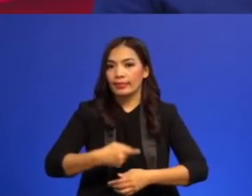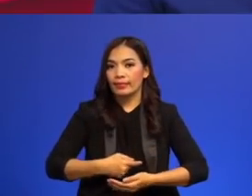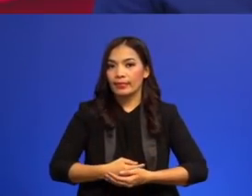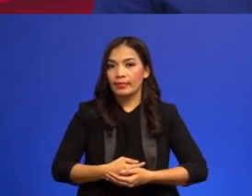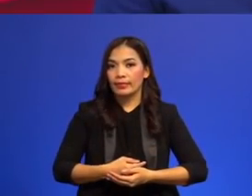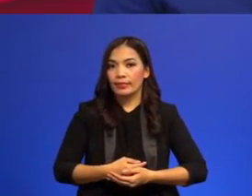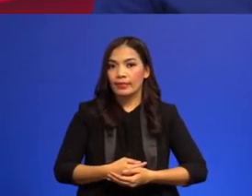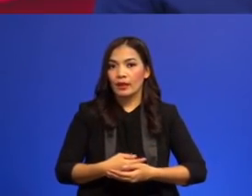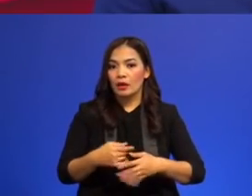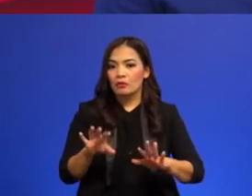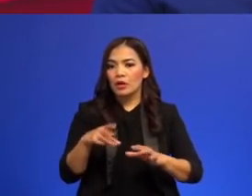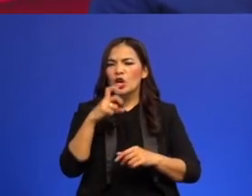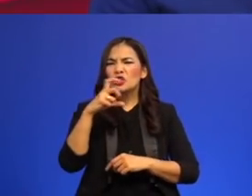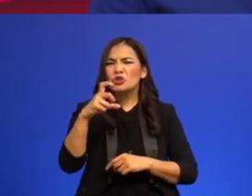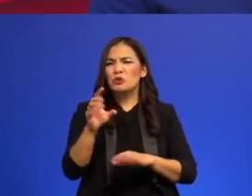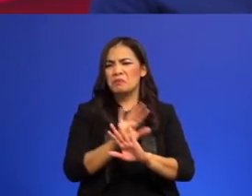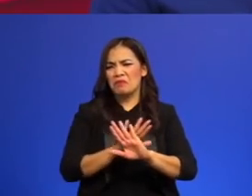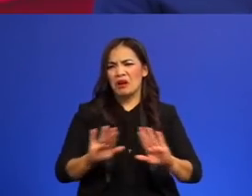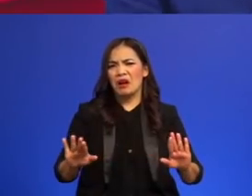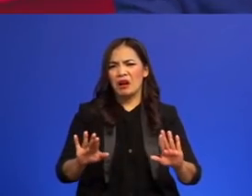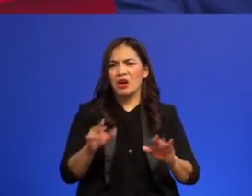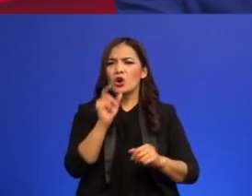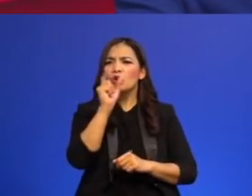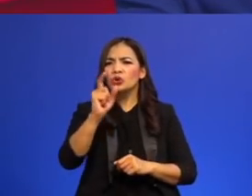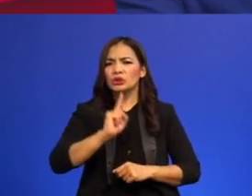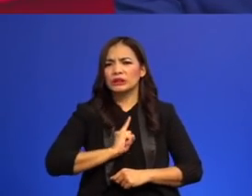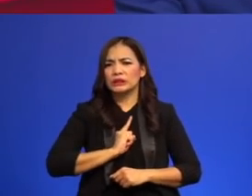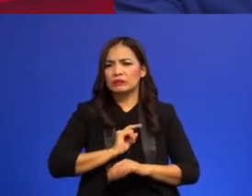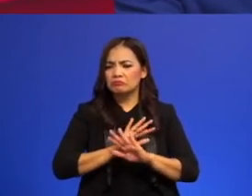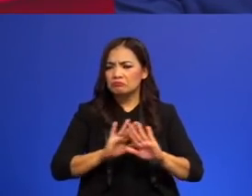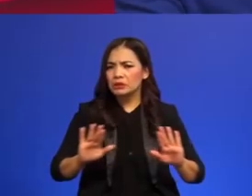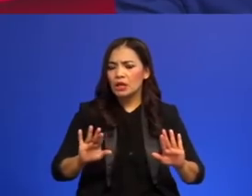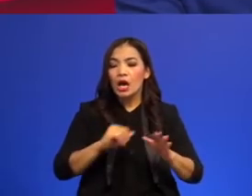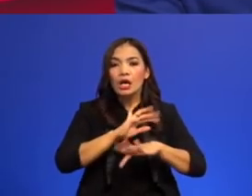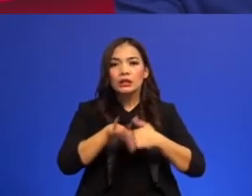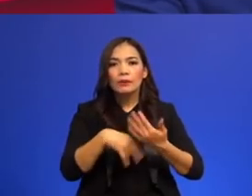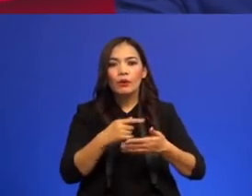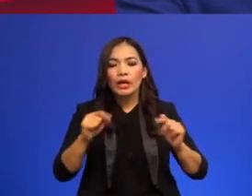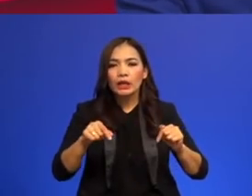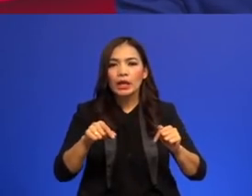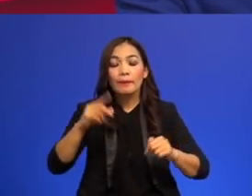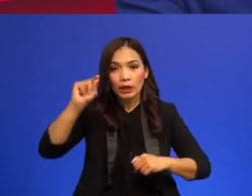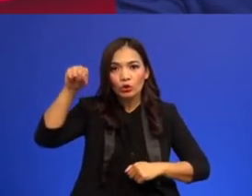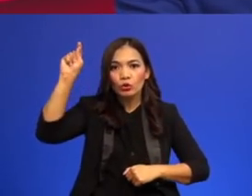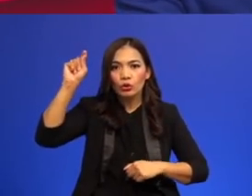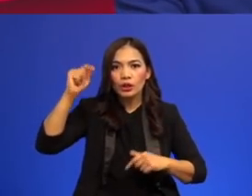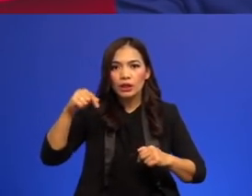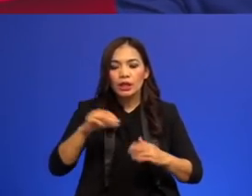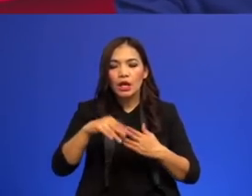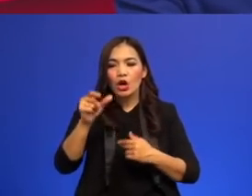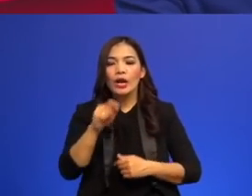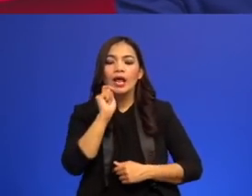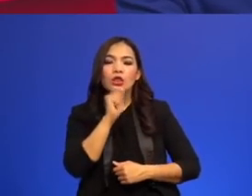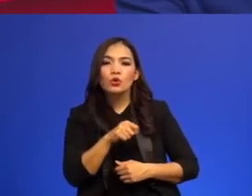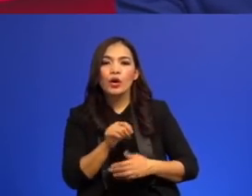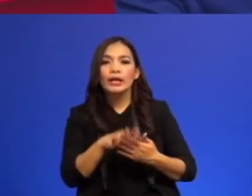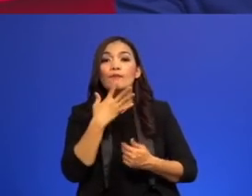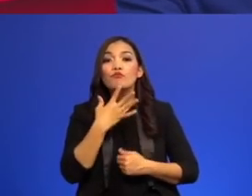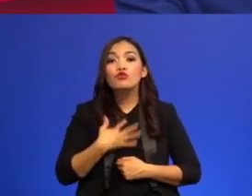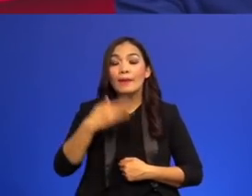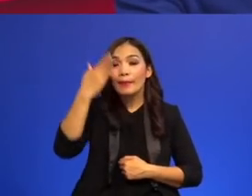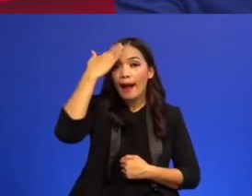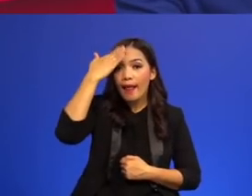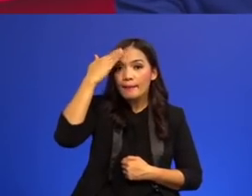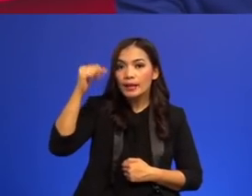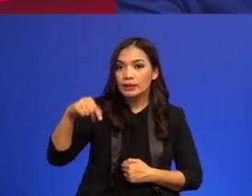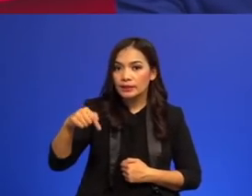Nah bisa mencukupi kebutuhan sendiri. Semua ini bukan omong kosong Pak. Ini orang tua yang mengalami, punya